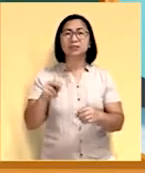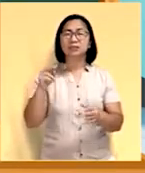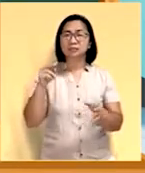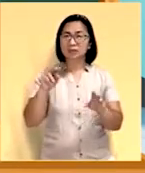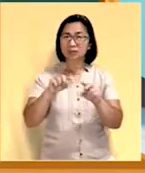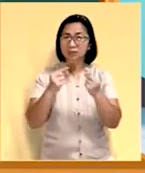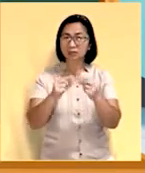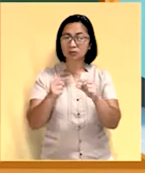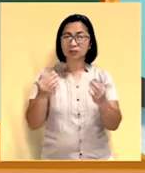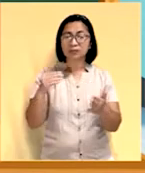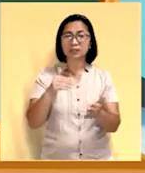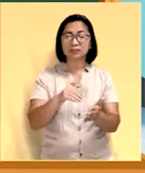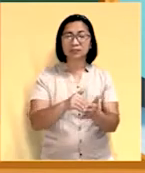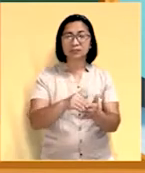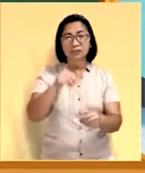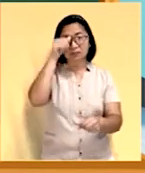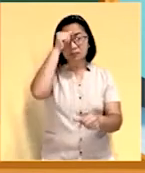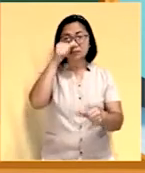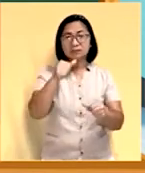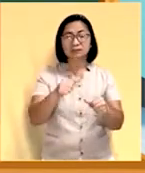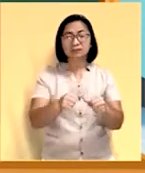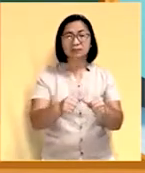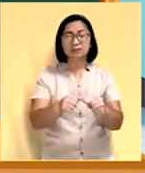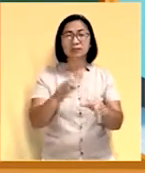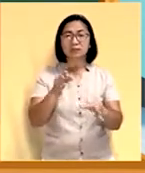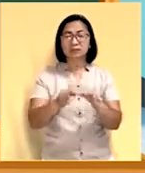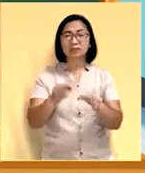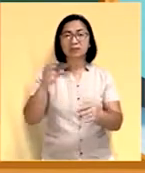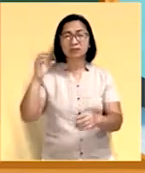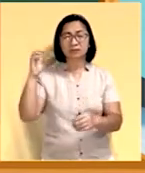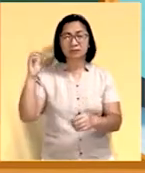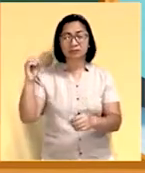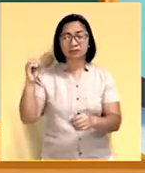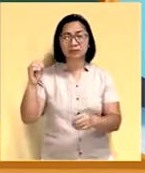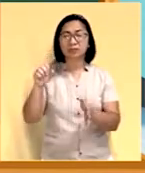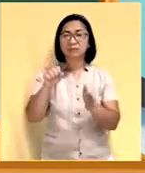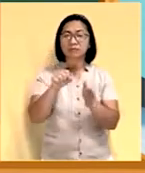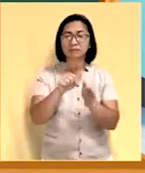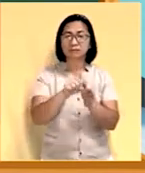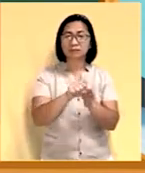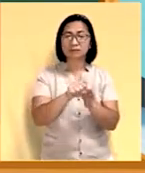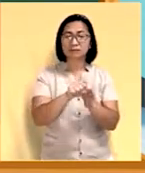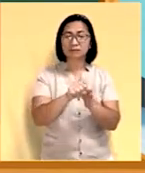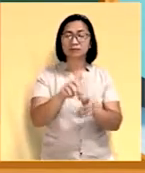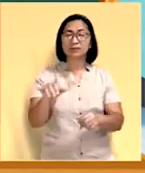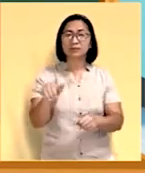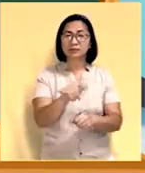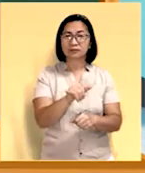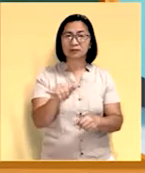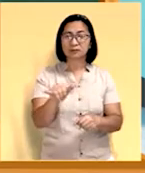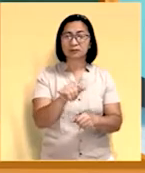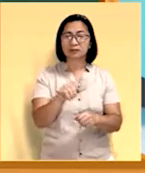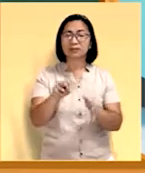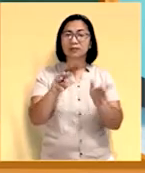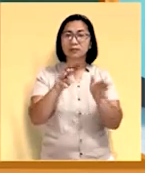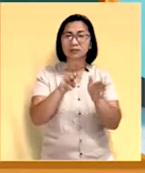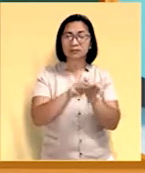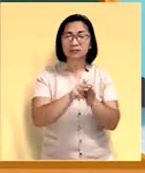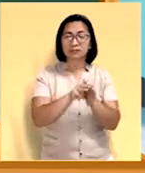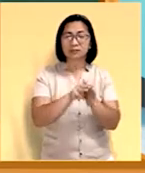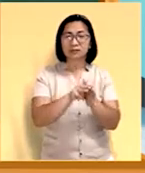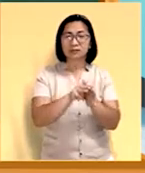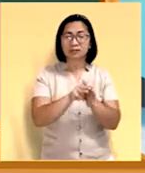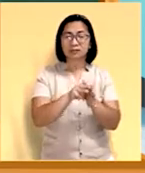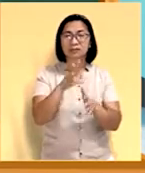mag-regroup. Tandaan, kapag zero ang subtrahend, magkatulad lang ang minuend